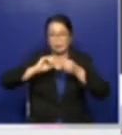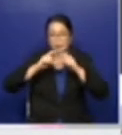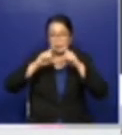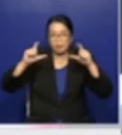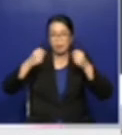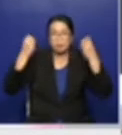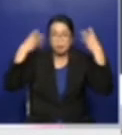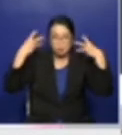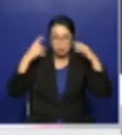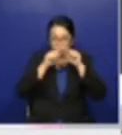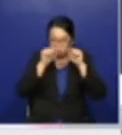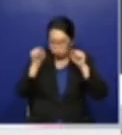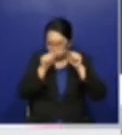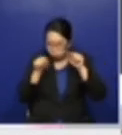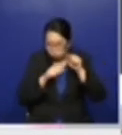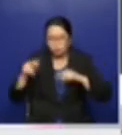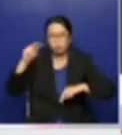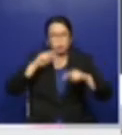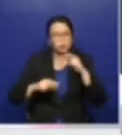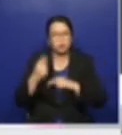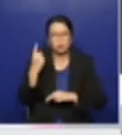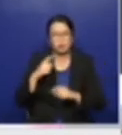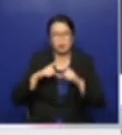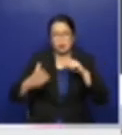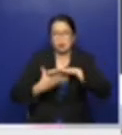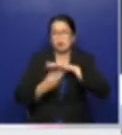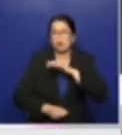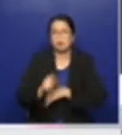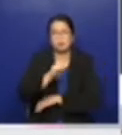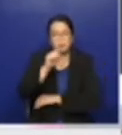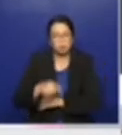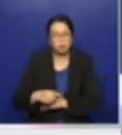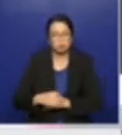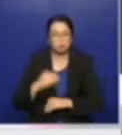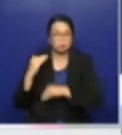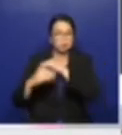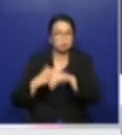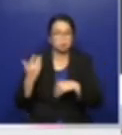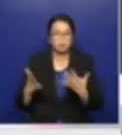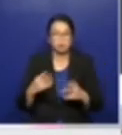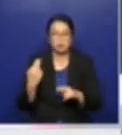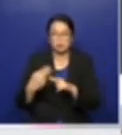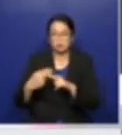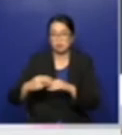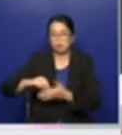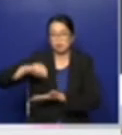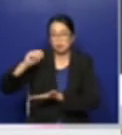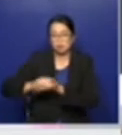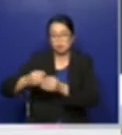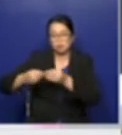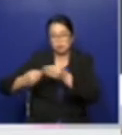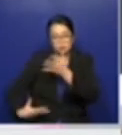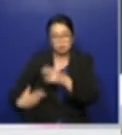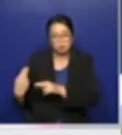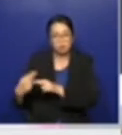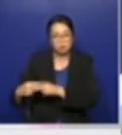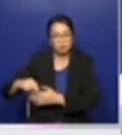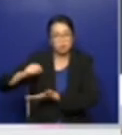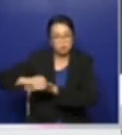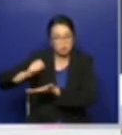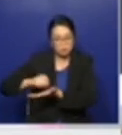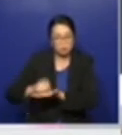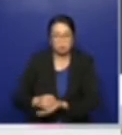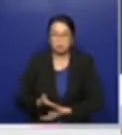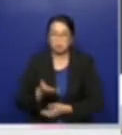ม่ได้ฮะไม่เห็นความก้าวหน้ากฎหมายเข้าชื่อเนี่ยท่านอาจารย์วิษณุต้องยืนยันน